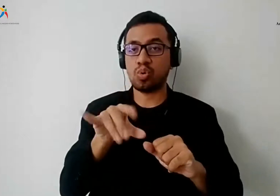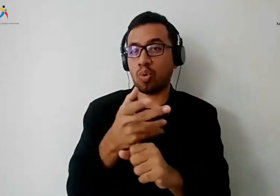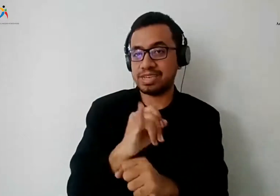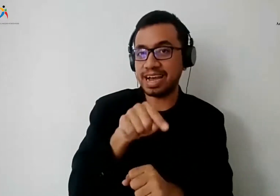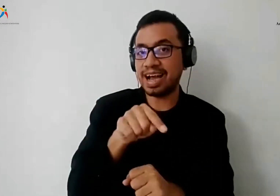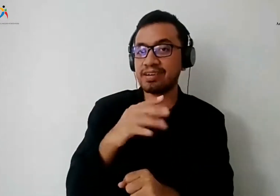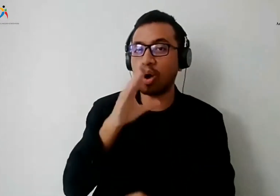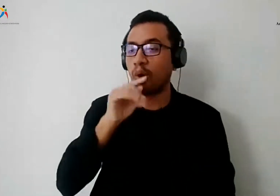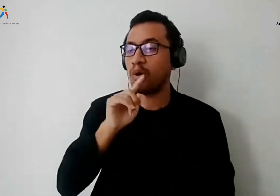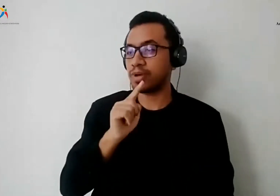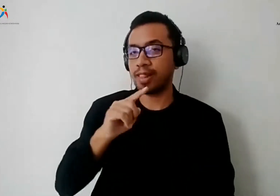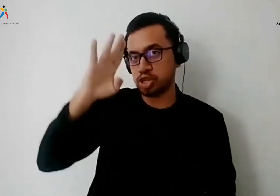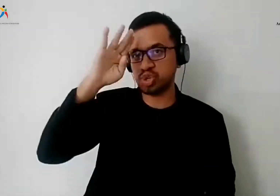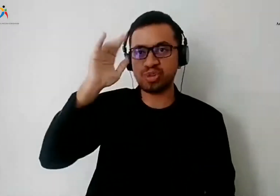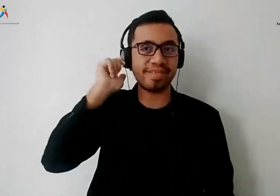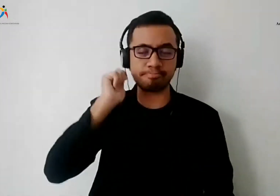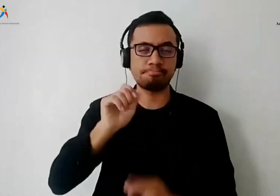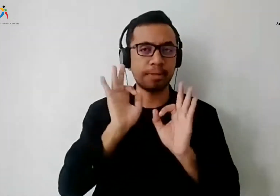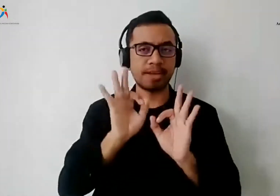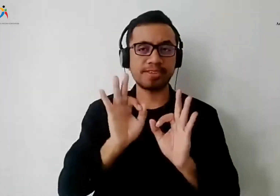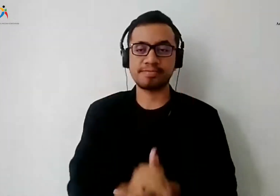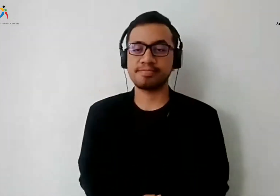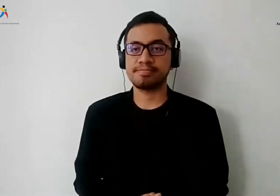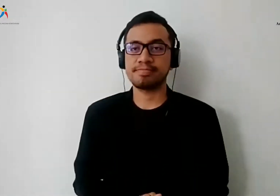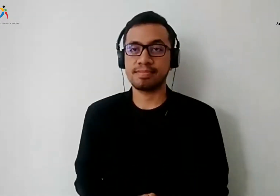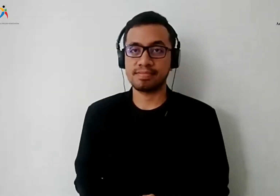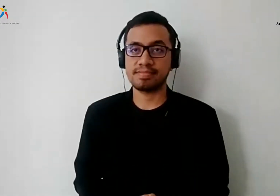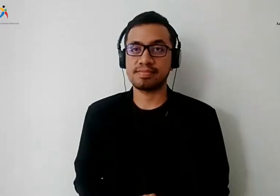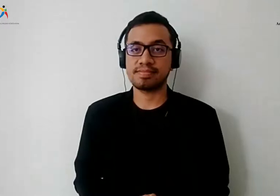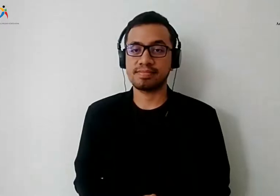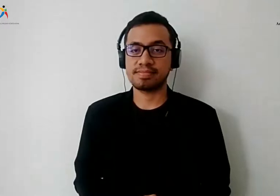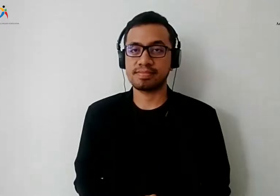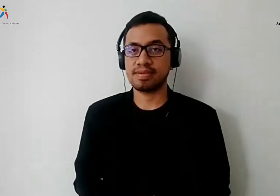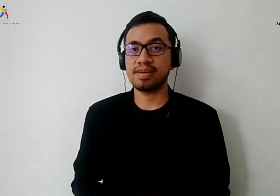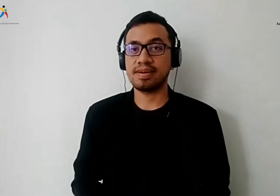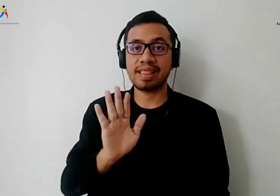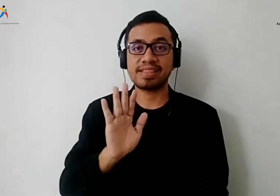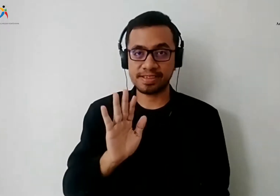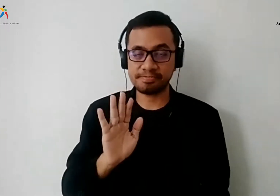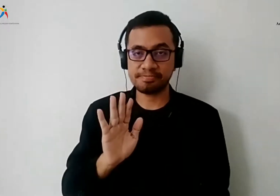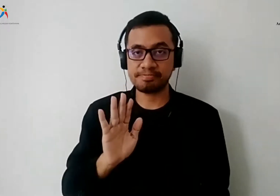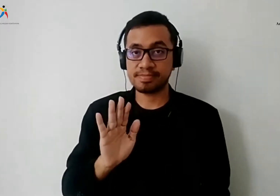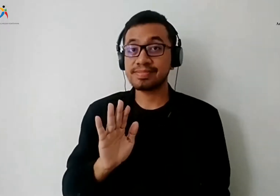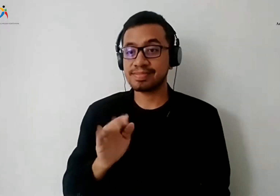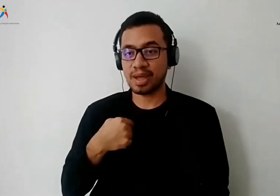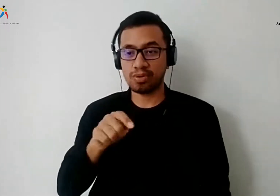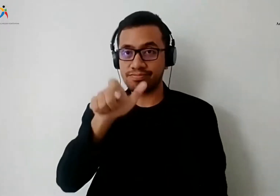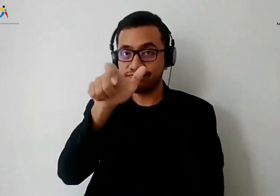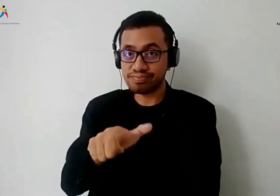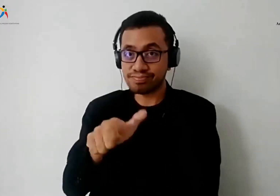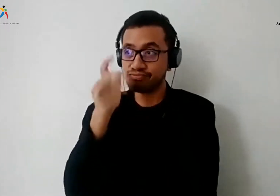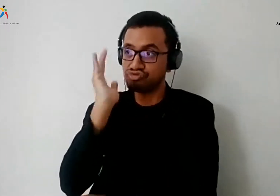Saya kira begitu, ya. Nanti Ibu Bapak pembicara mohon izin saya akan ingatkan menjelang 15 menit